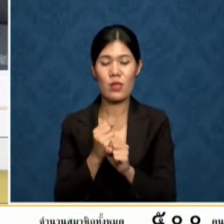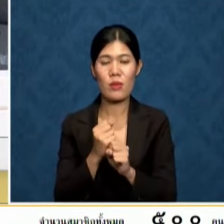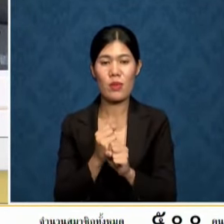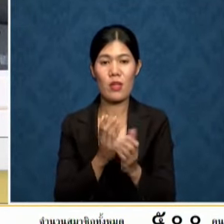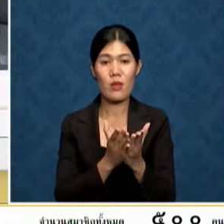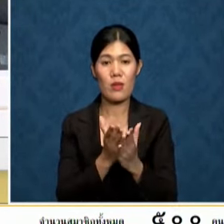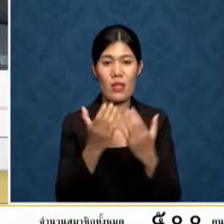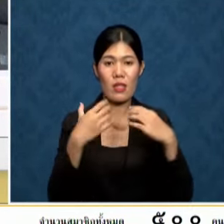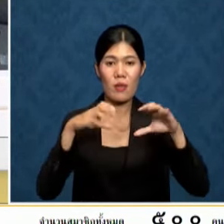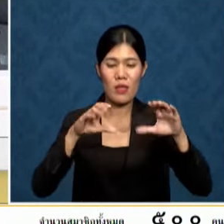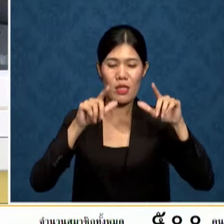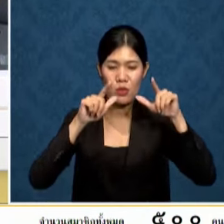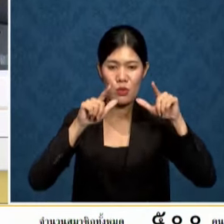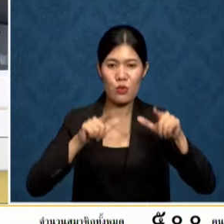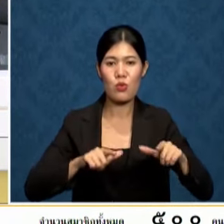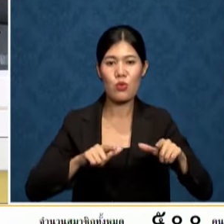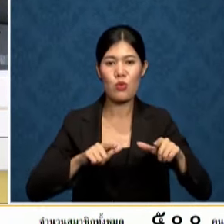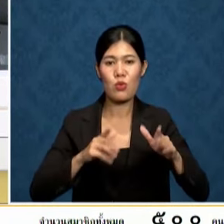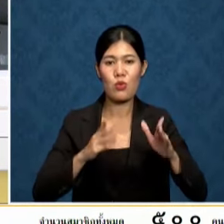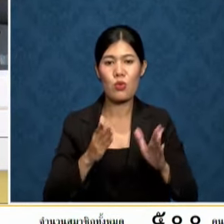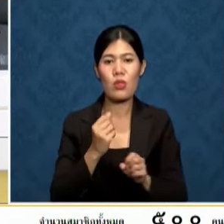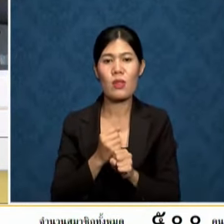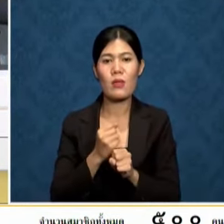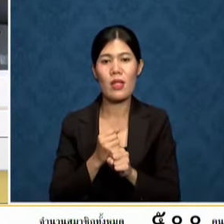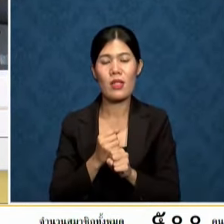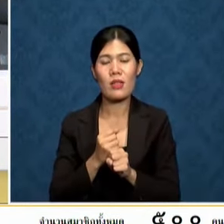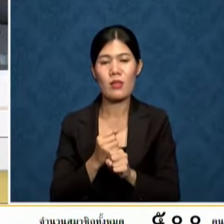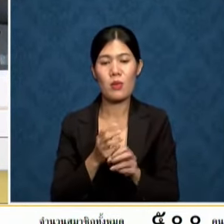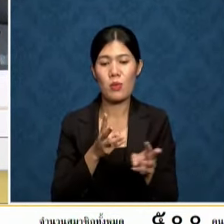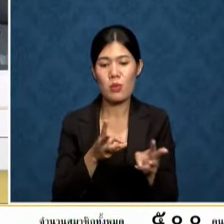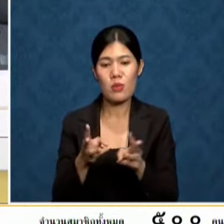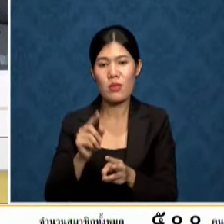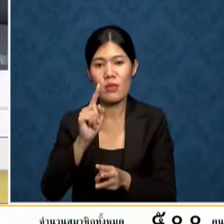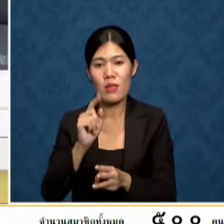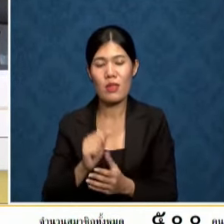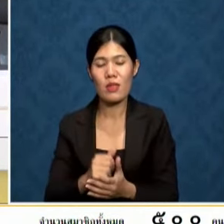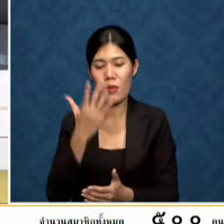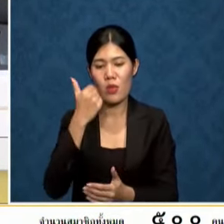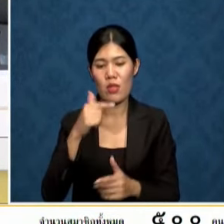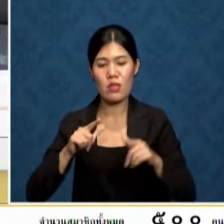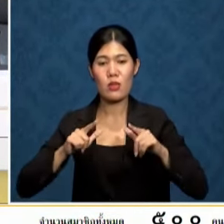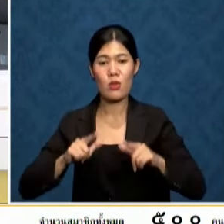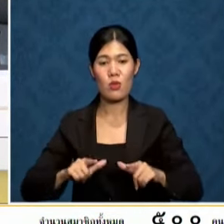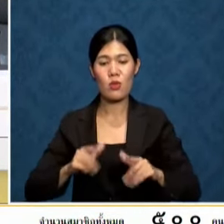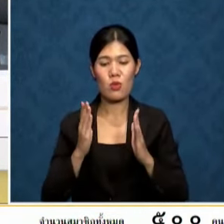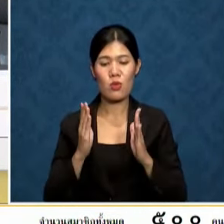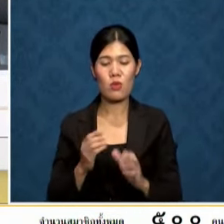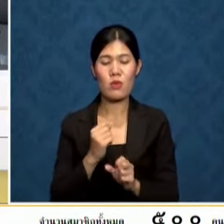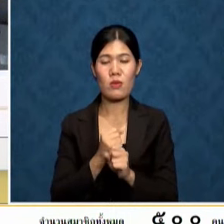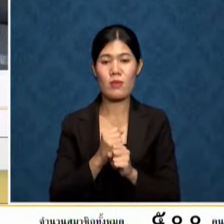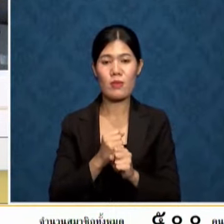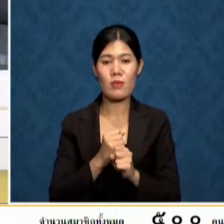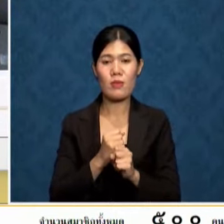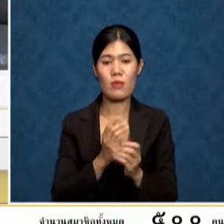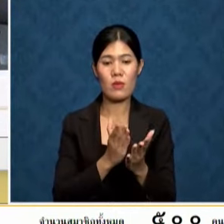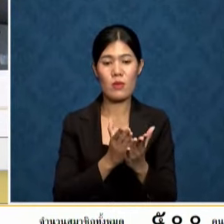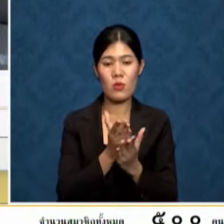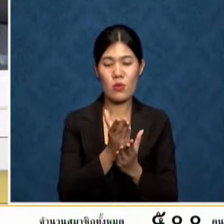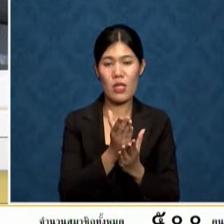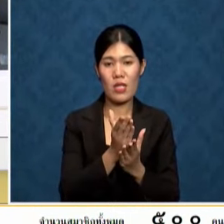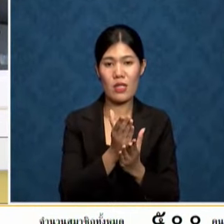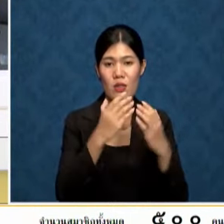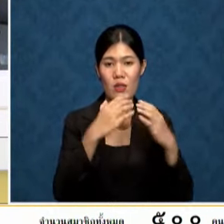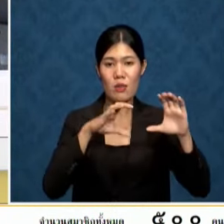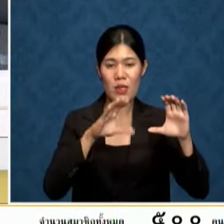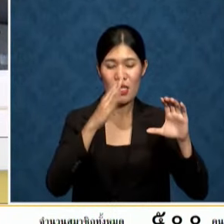จะลดจำนวนบุคลากรของภาครัฐได้อย่างไรเราจะสามารถทำอย่างไรที่จะลดเอ่อสัดส่วนของงบ